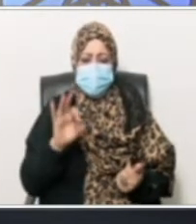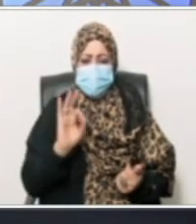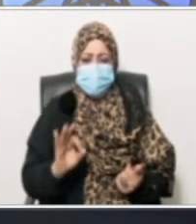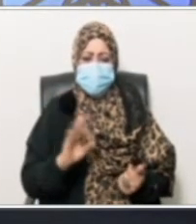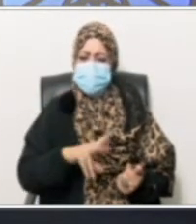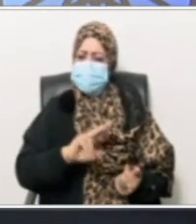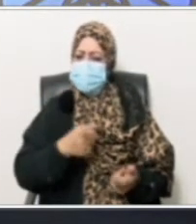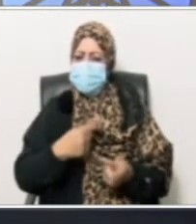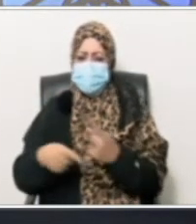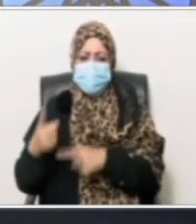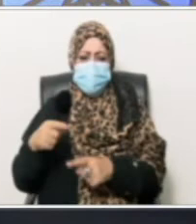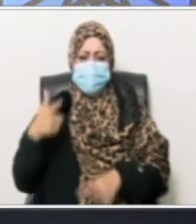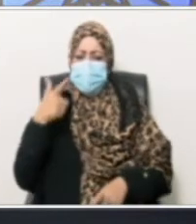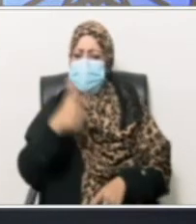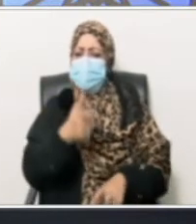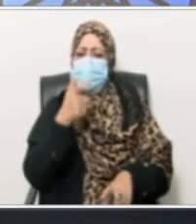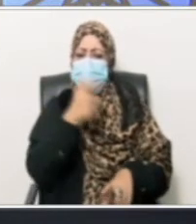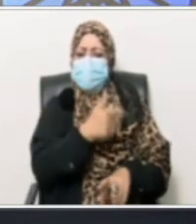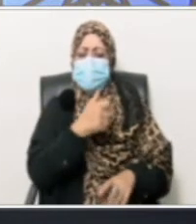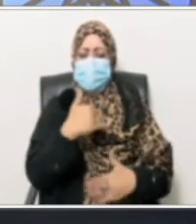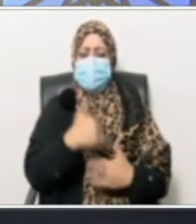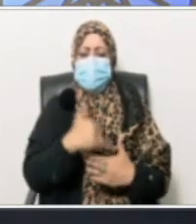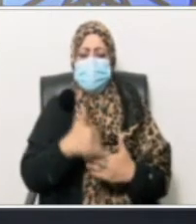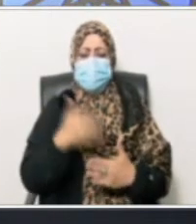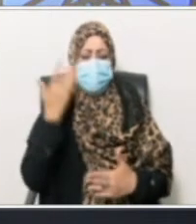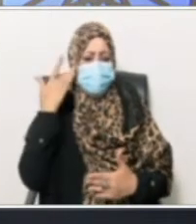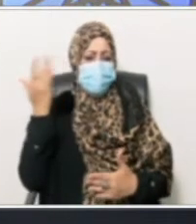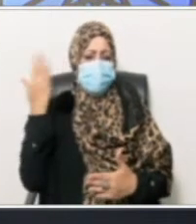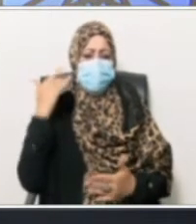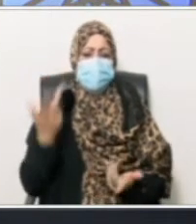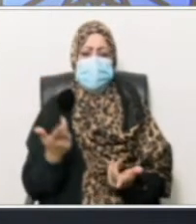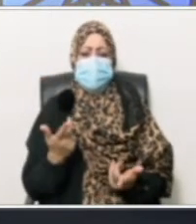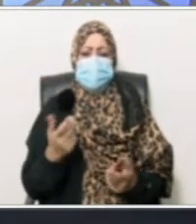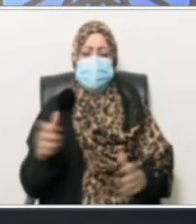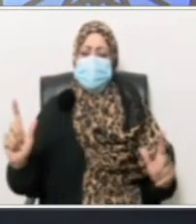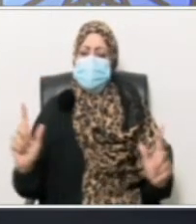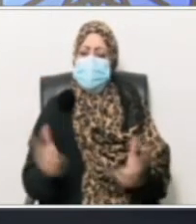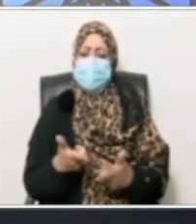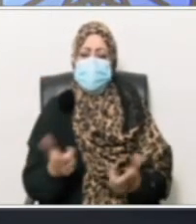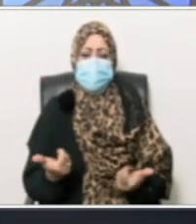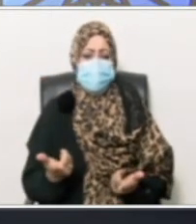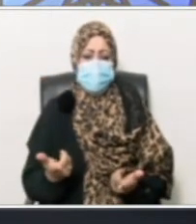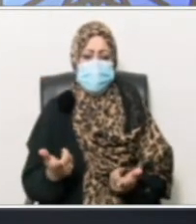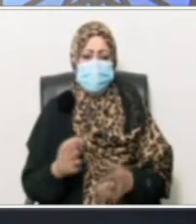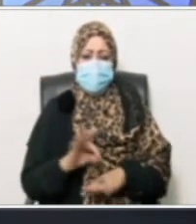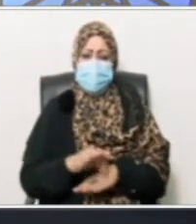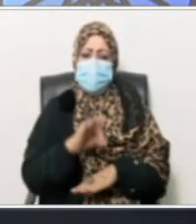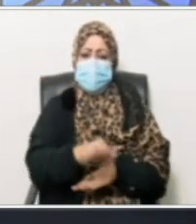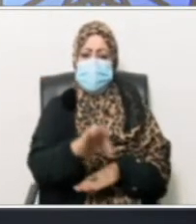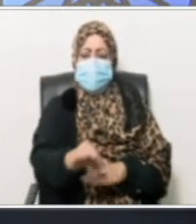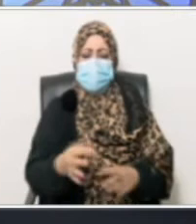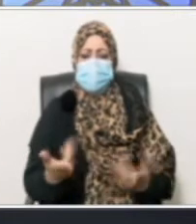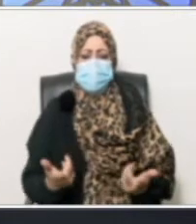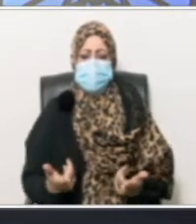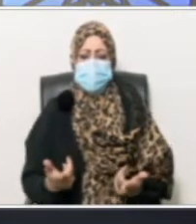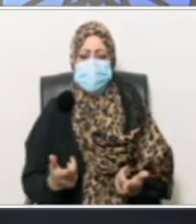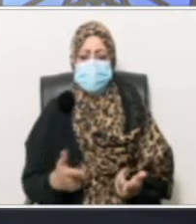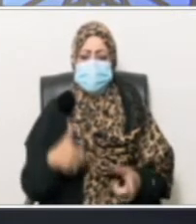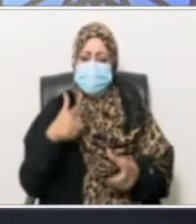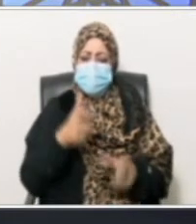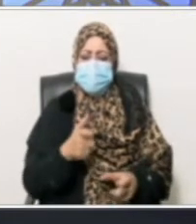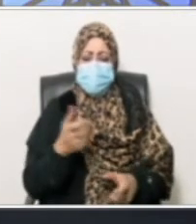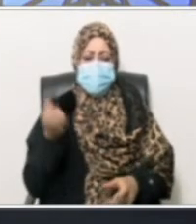ما فيش شيء. شكلي لا. والسؤال الثاني يا شيخ التنازلات اللي موجوده